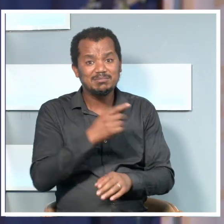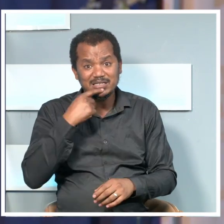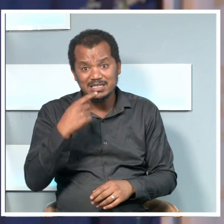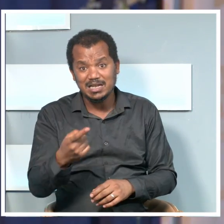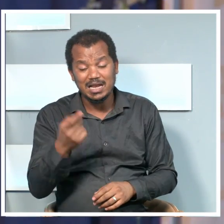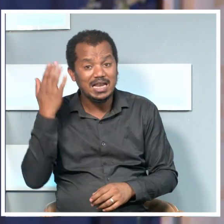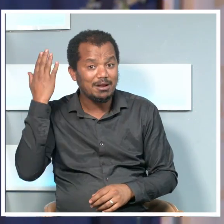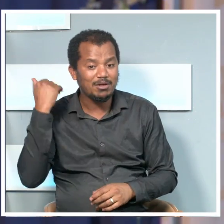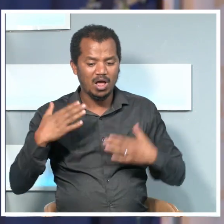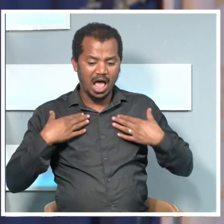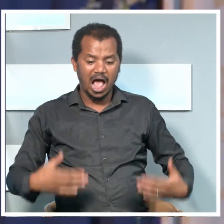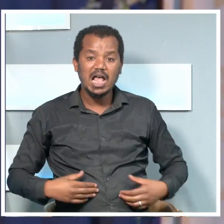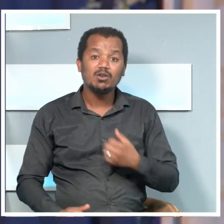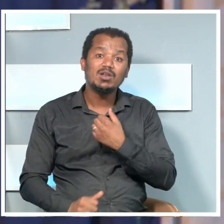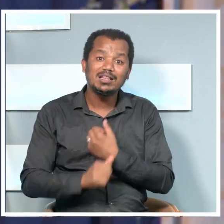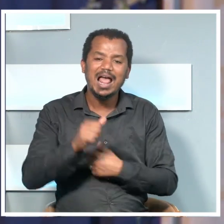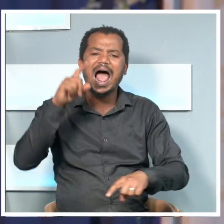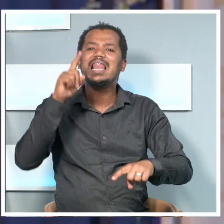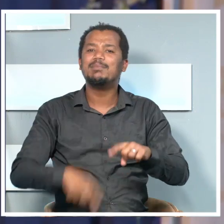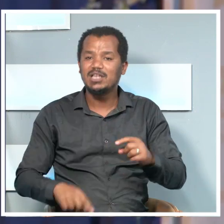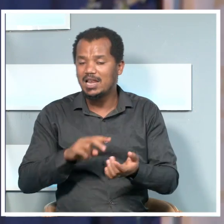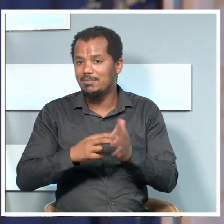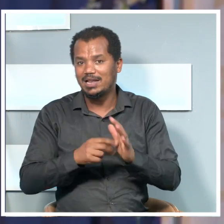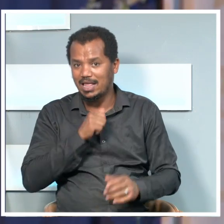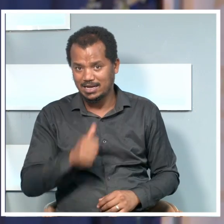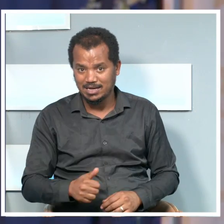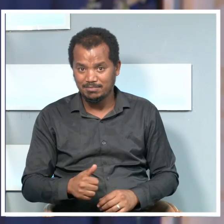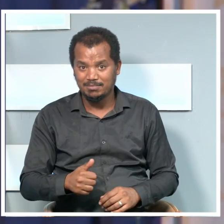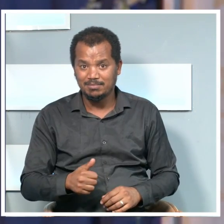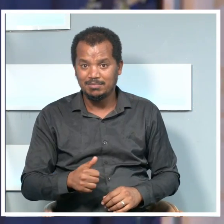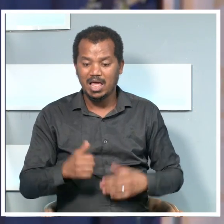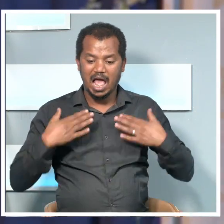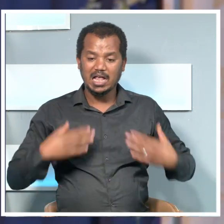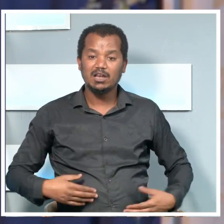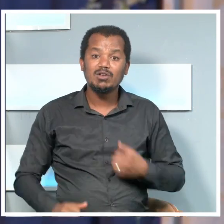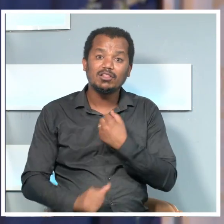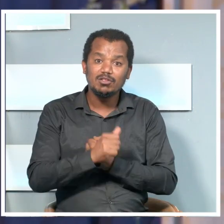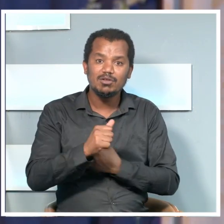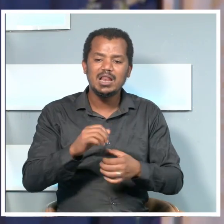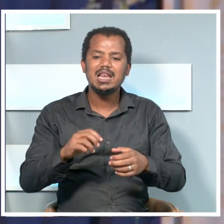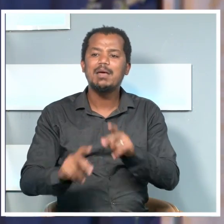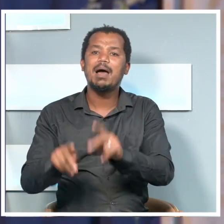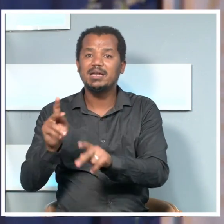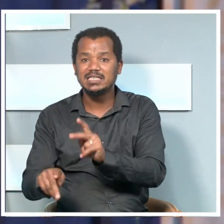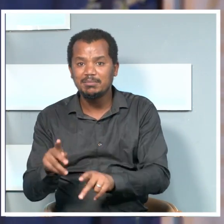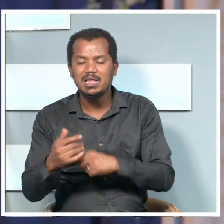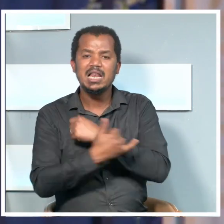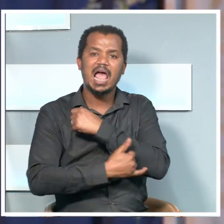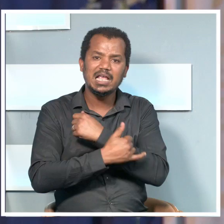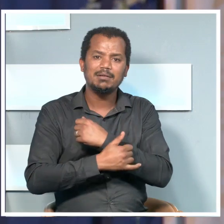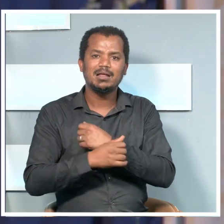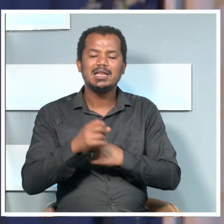ቅድም ሲገለጽ እንደነበረው አካል ጉዳተኝነት አለመቻል አይደለም። አካል ጉዳተኞች